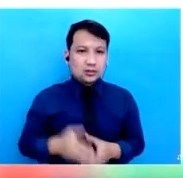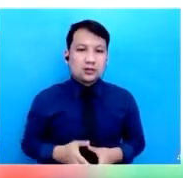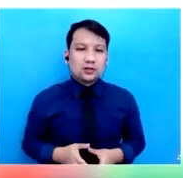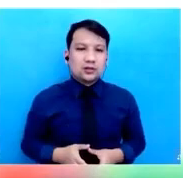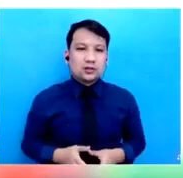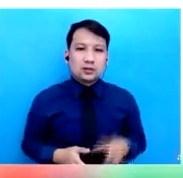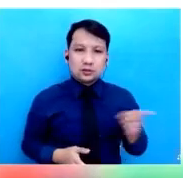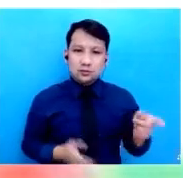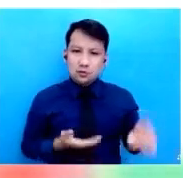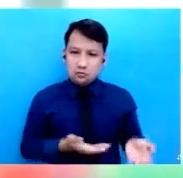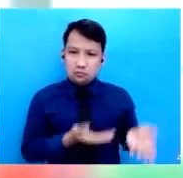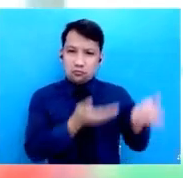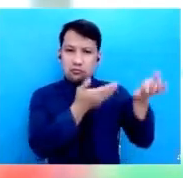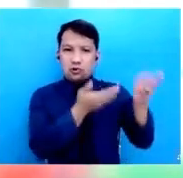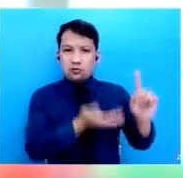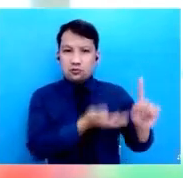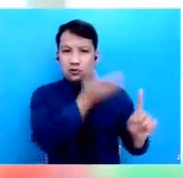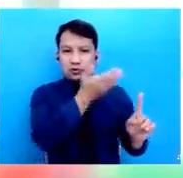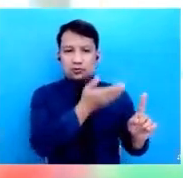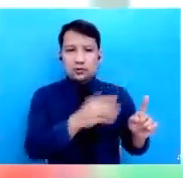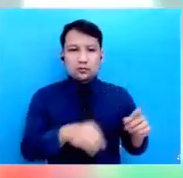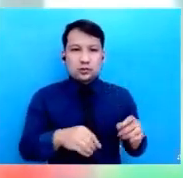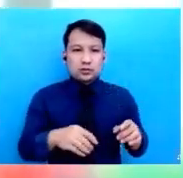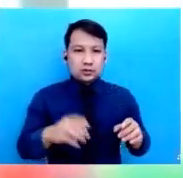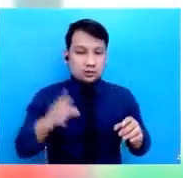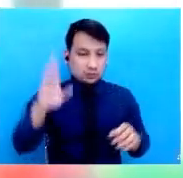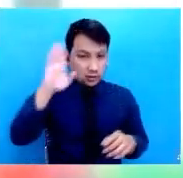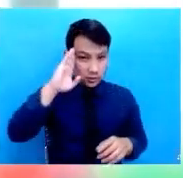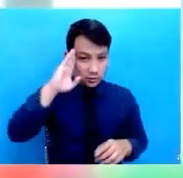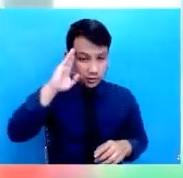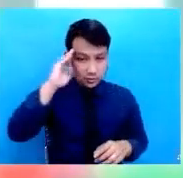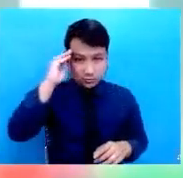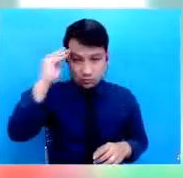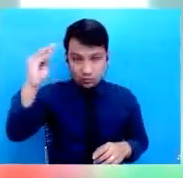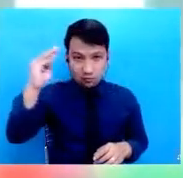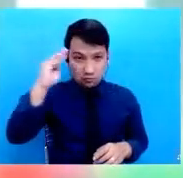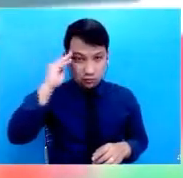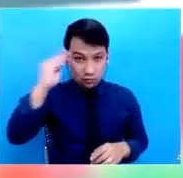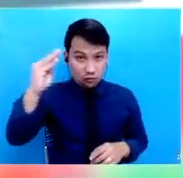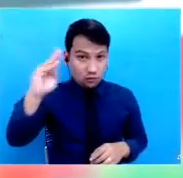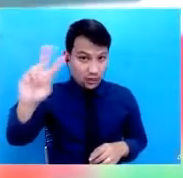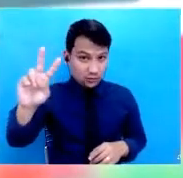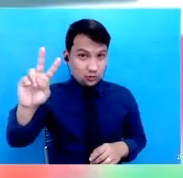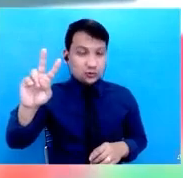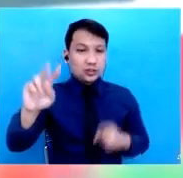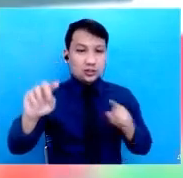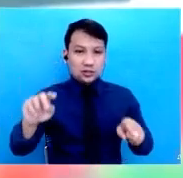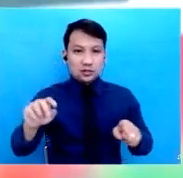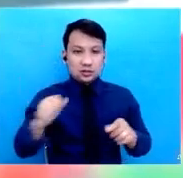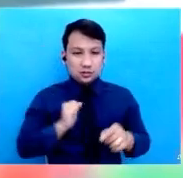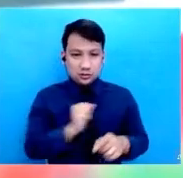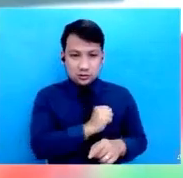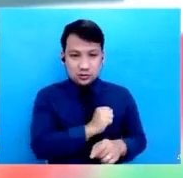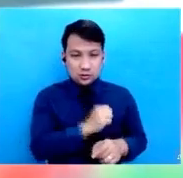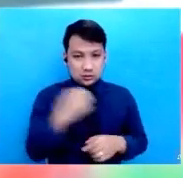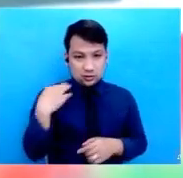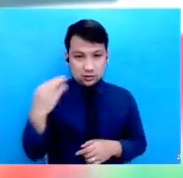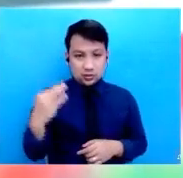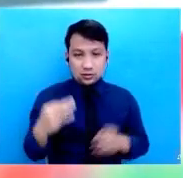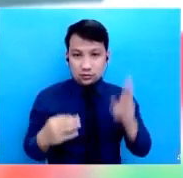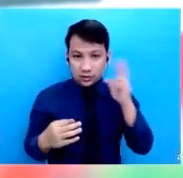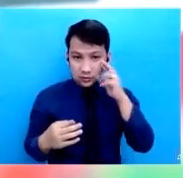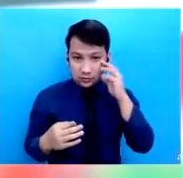Yan ang proud na pag-introduce si Toni Gonzaga kina presidential candidate Bongbong Marcos at senatorial vet Rodante